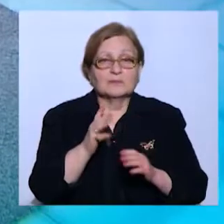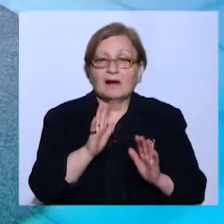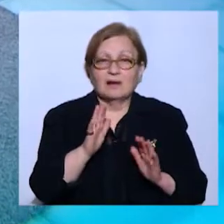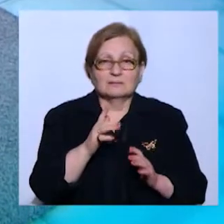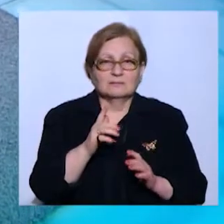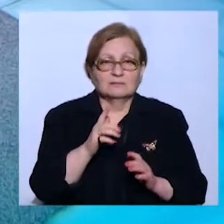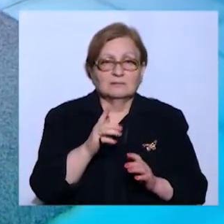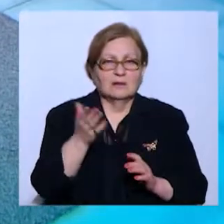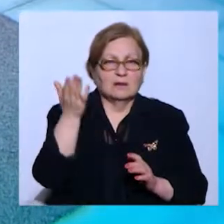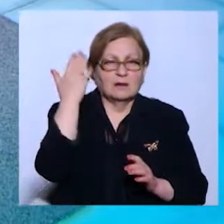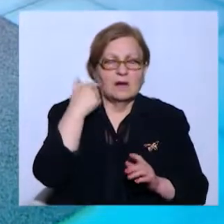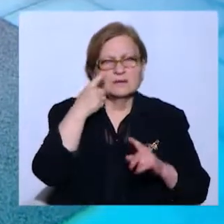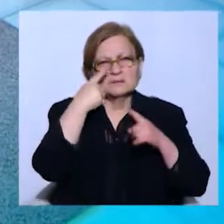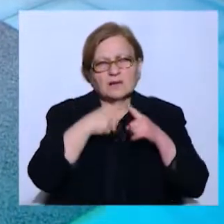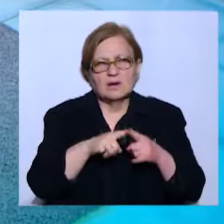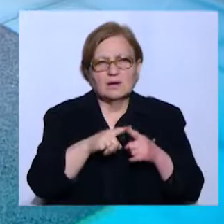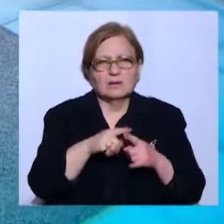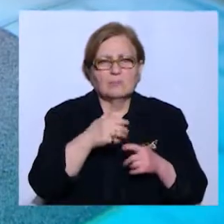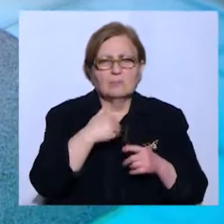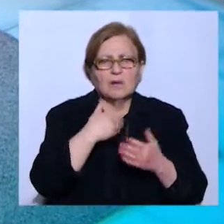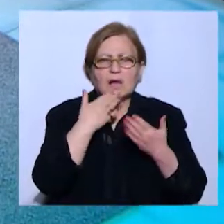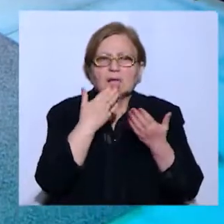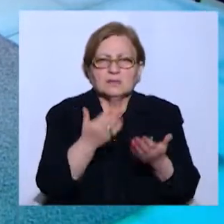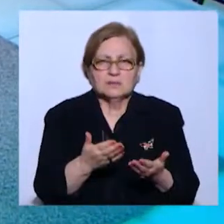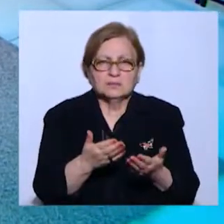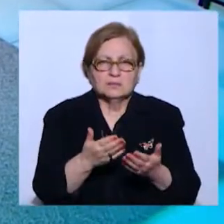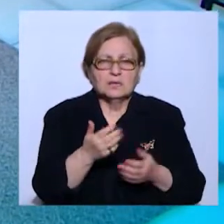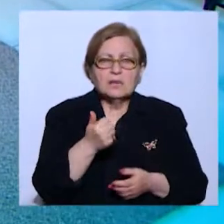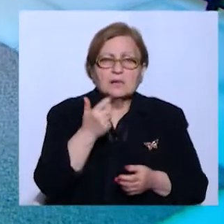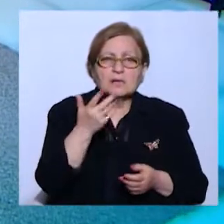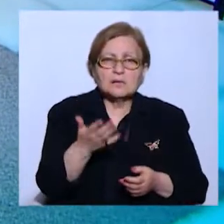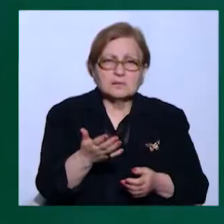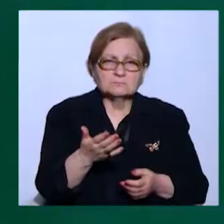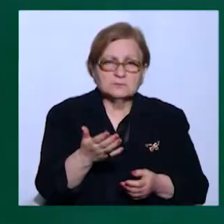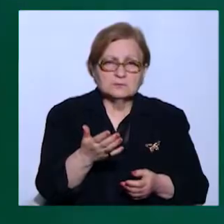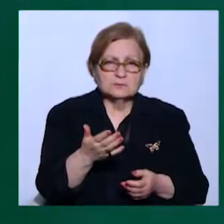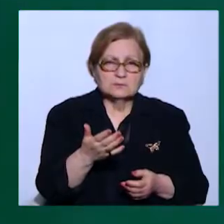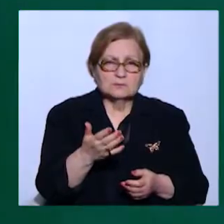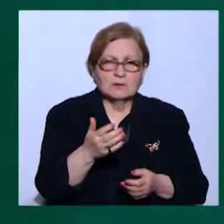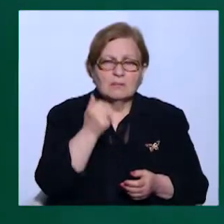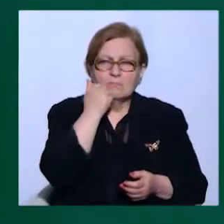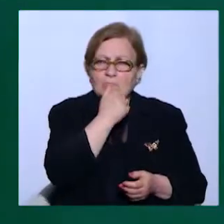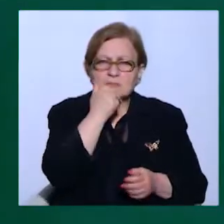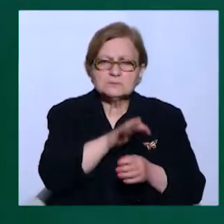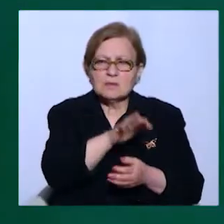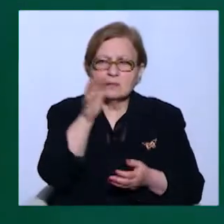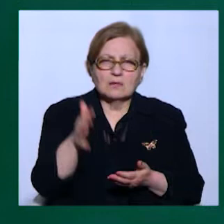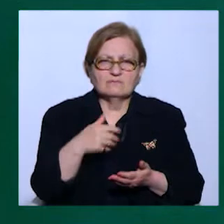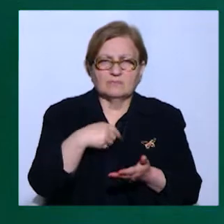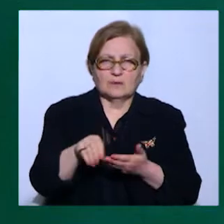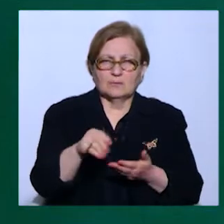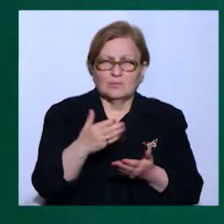მასწავლებელი, კიდაც ინჟინერები იყო, კიდაც რაღაცა იყო, გეკითხები რამდენი მასალა უნდა ვიყიდო რაღაცის